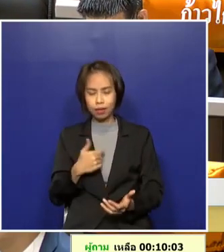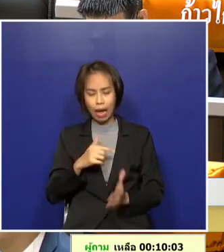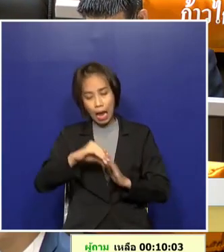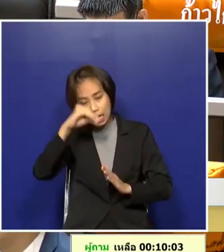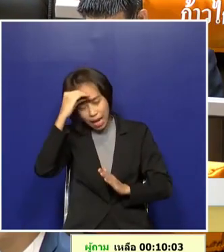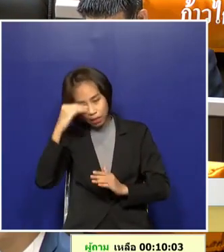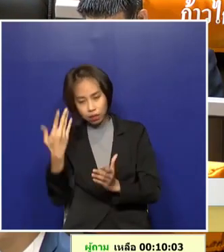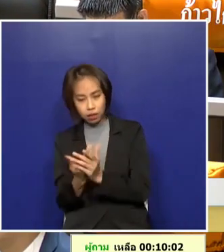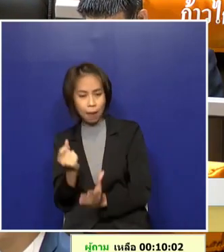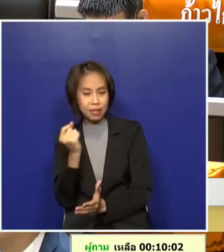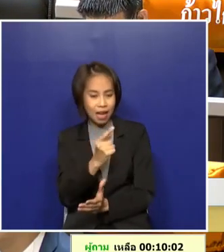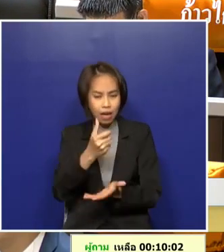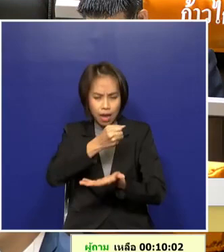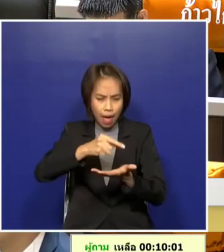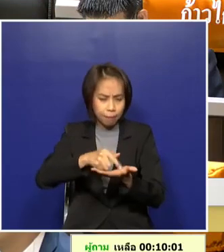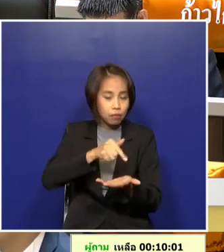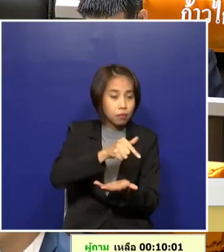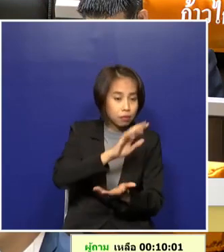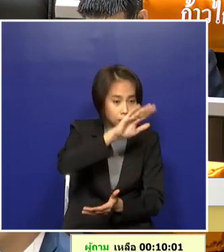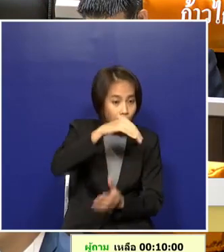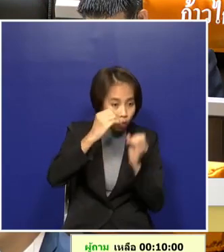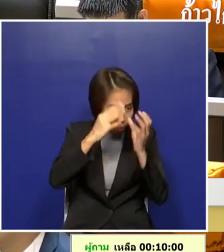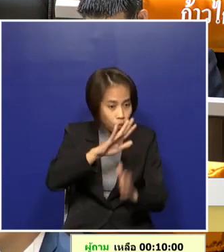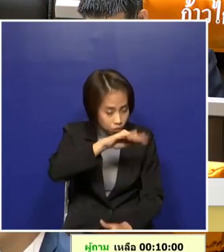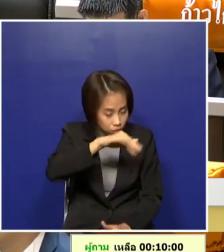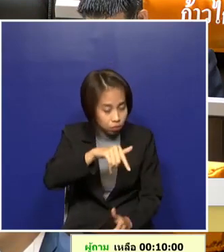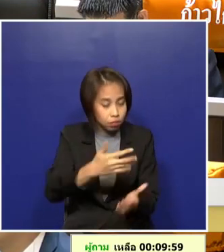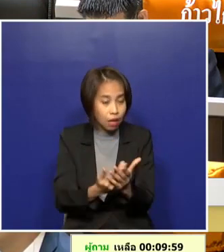นี่ยจะไปจ่ายยังไงครูครับโอเคครับเป็น